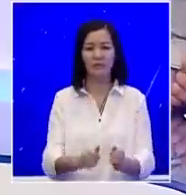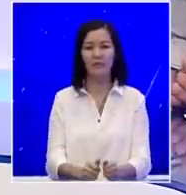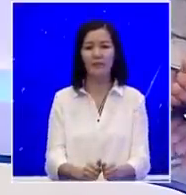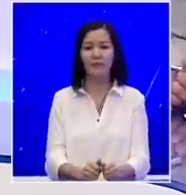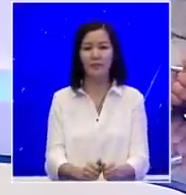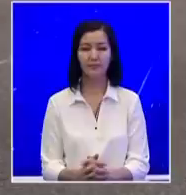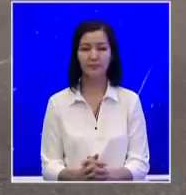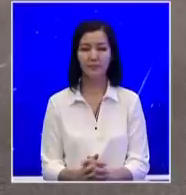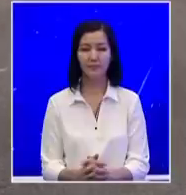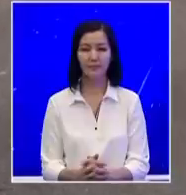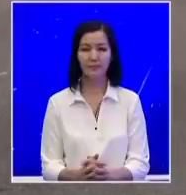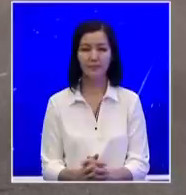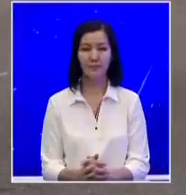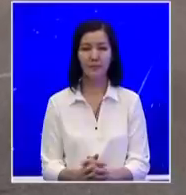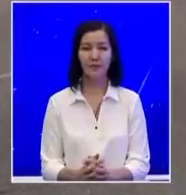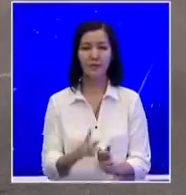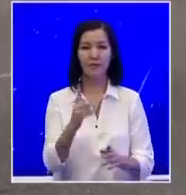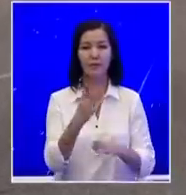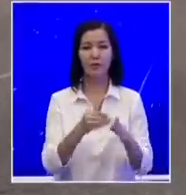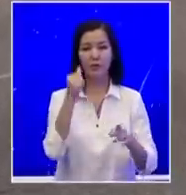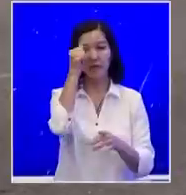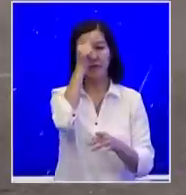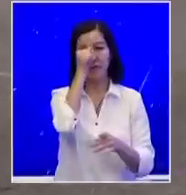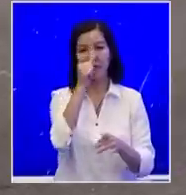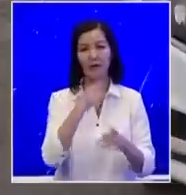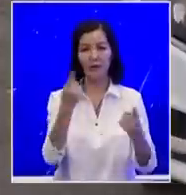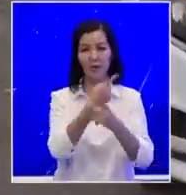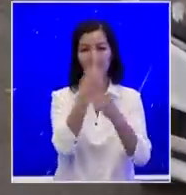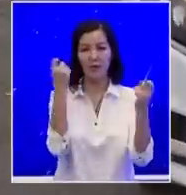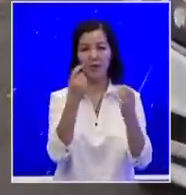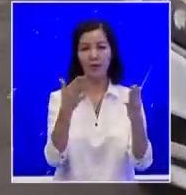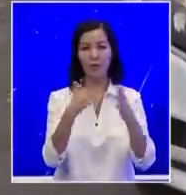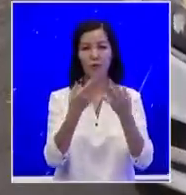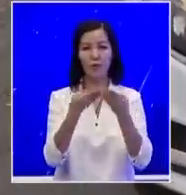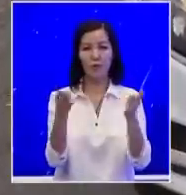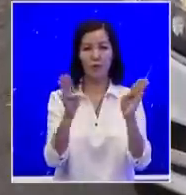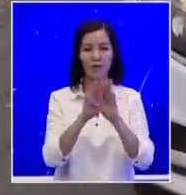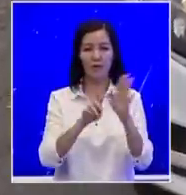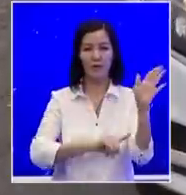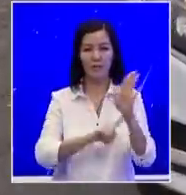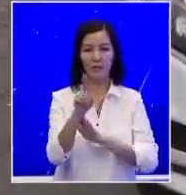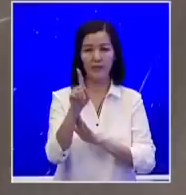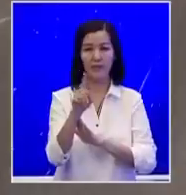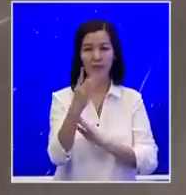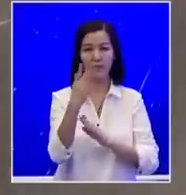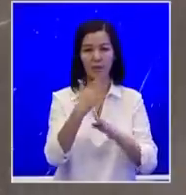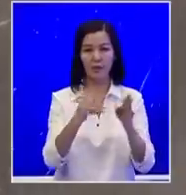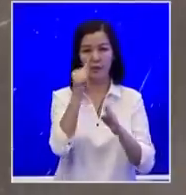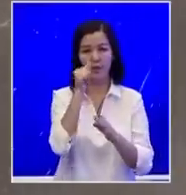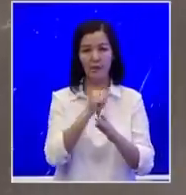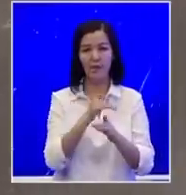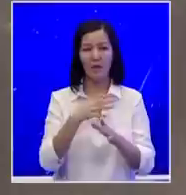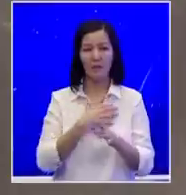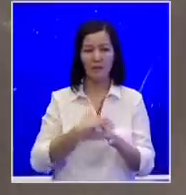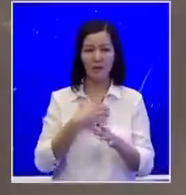толығырақ. Топтура 1,5 ай еліміз карантин жариялап есік терезесін бекіткелі. Уақытша болса да сын сағат талайды қажытып